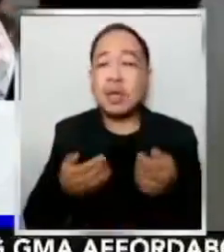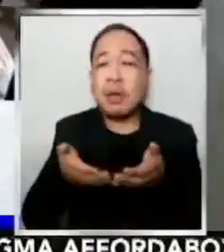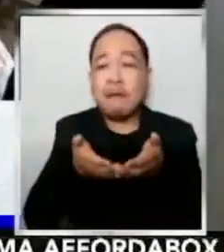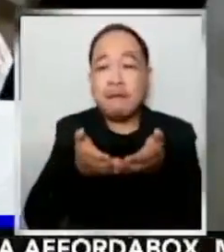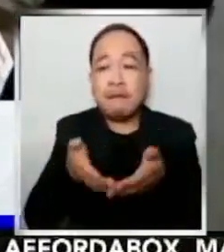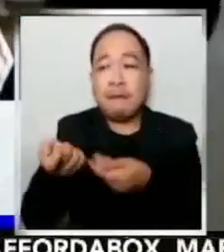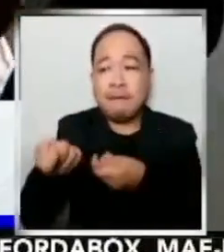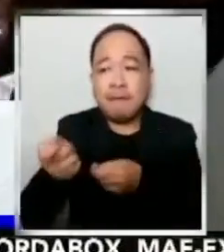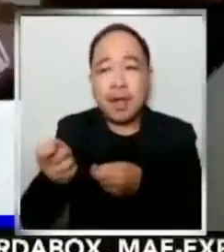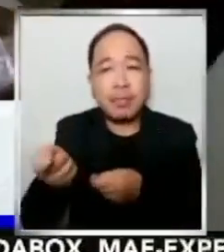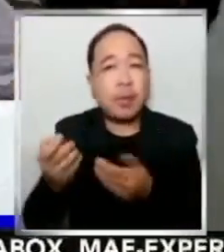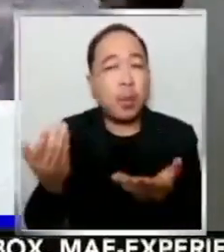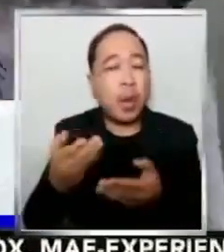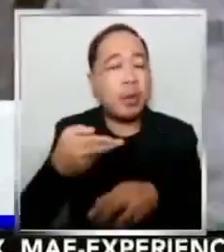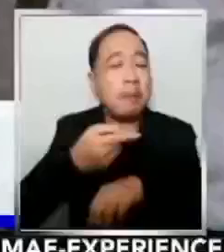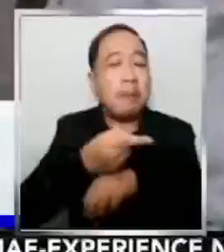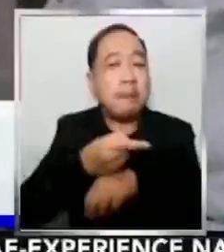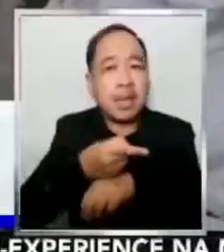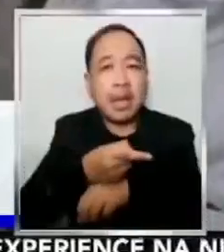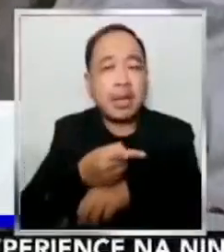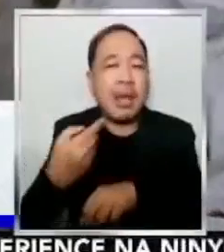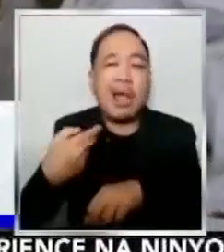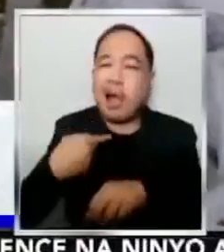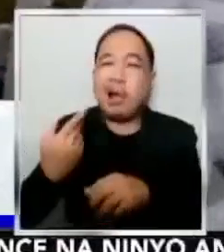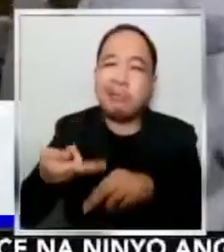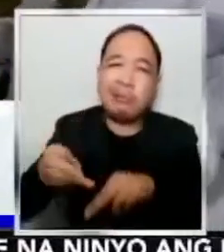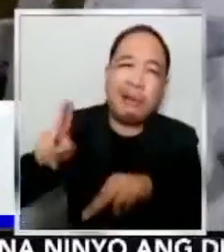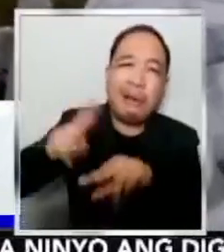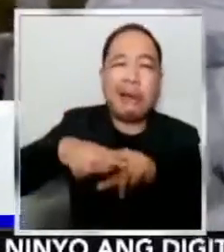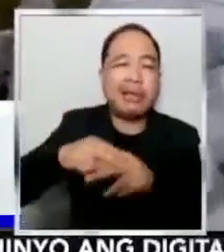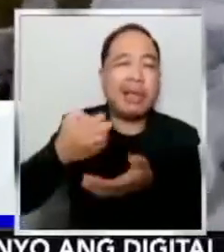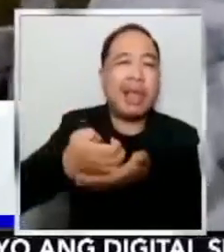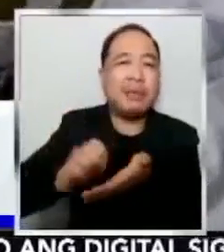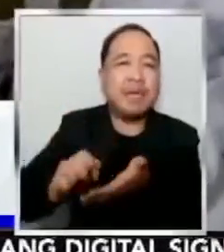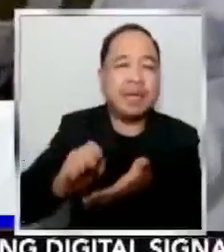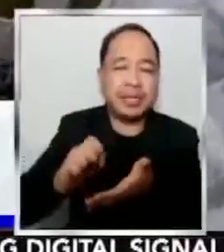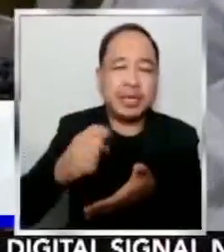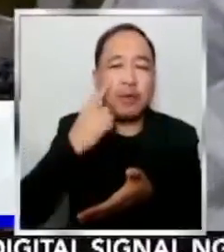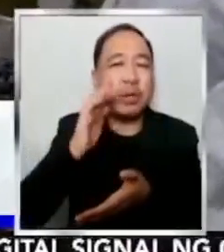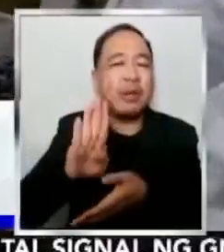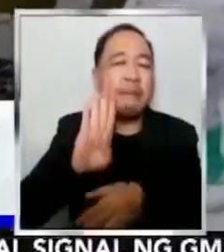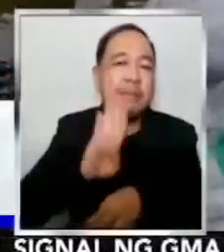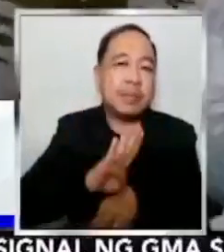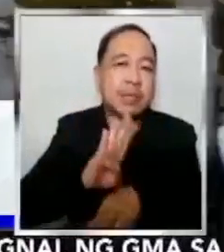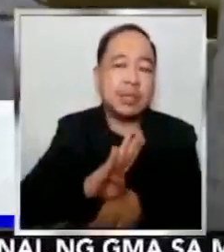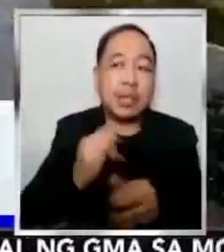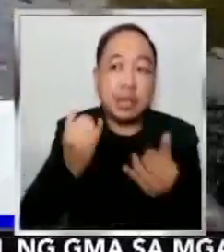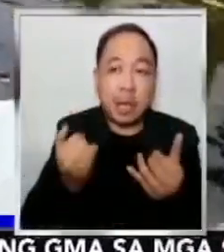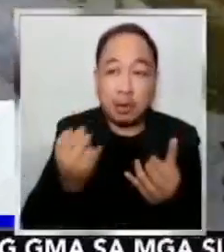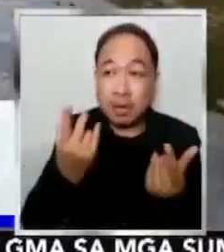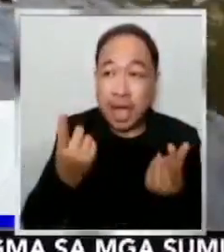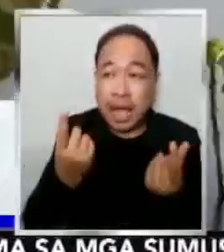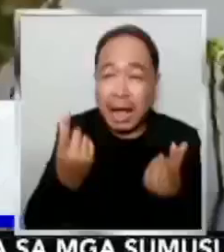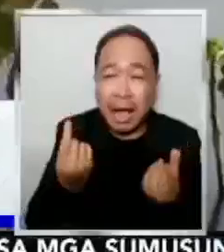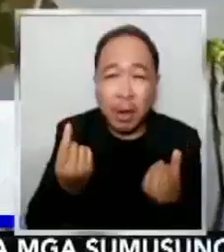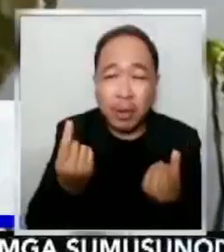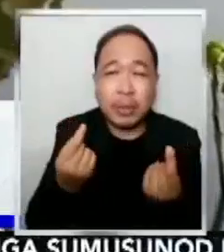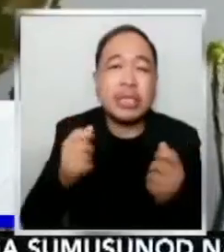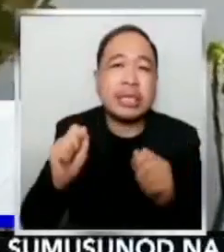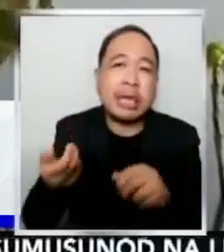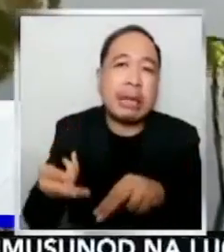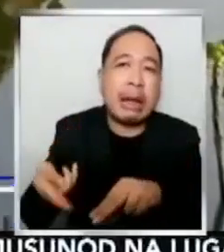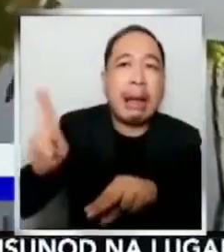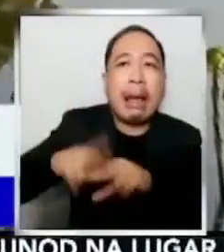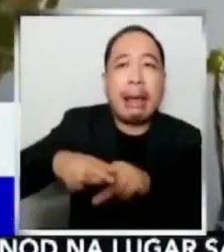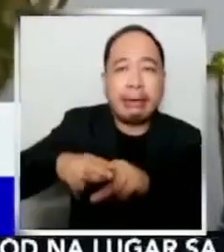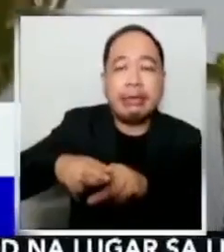raw ang gastos para makapamalaot. Kaya ang nakikita nilang pambawi, patungan ang presyo ng kanilang huli. Dahil tumaas po